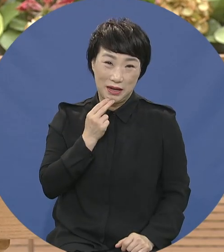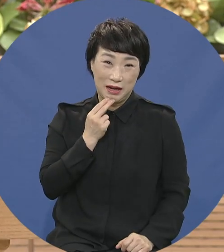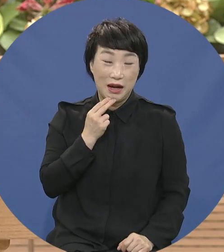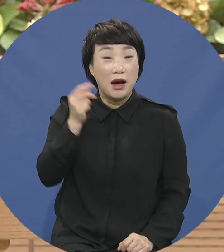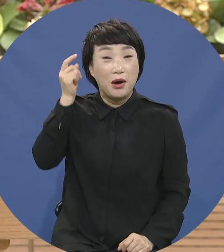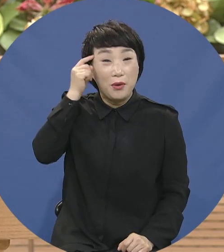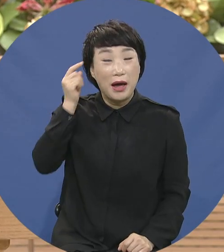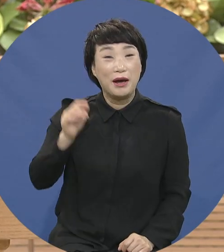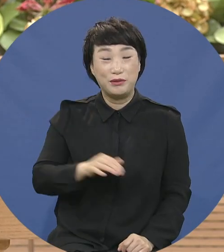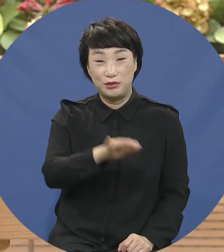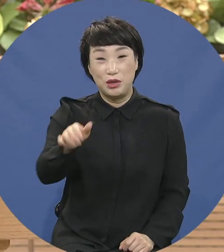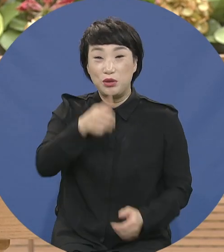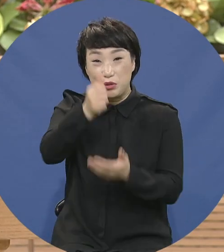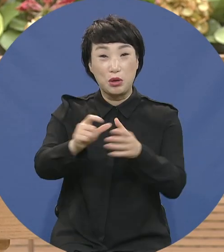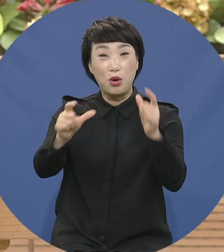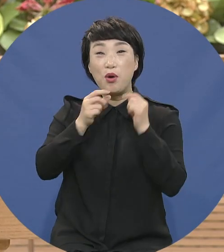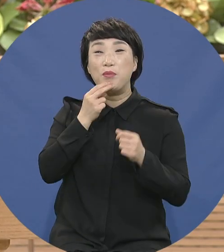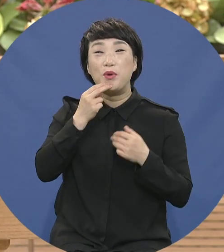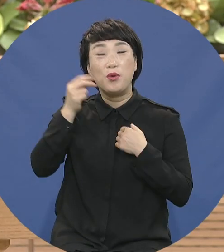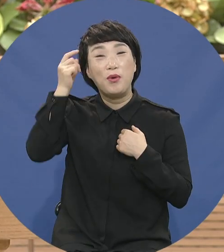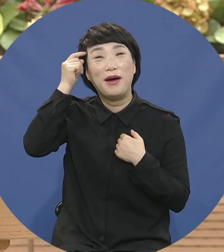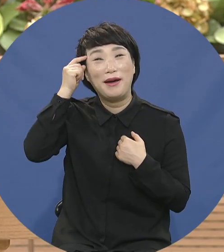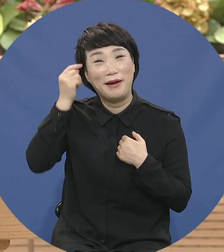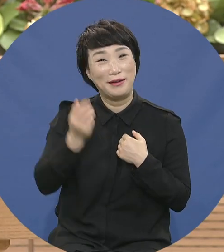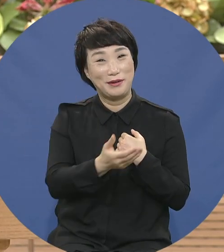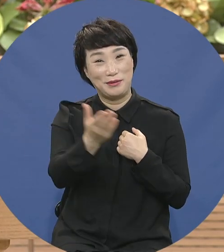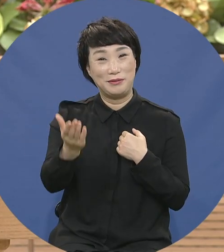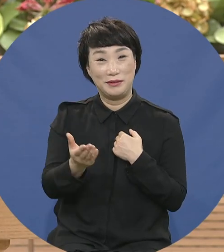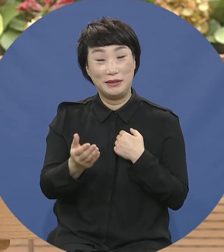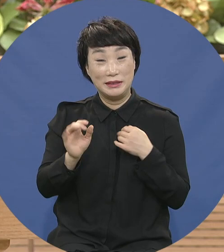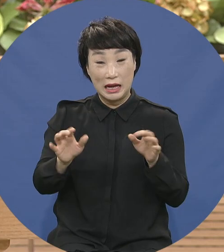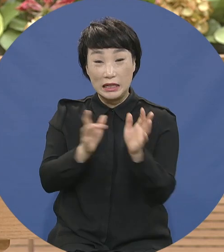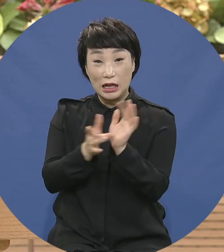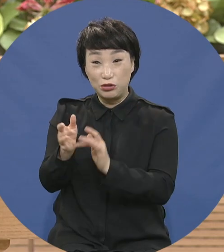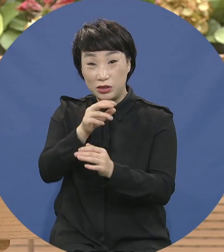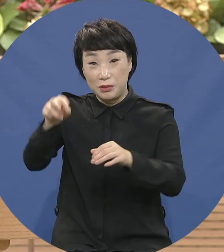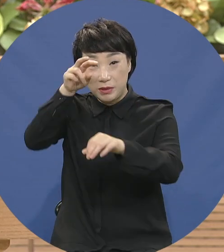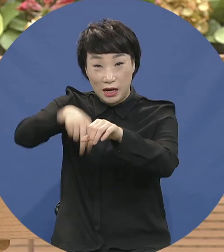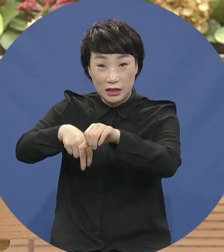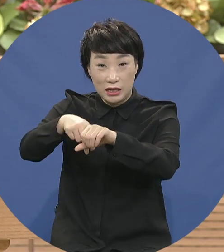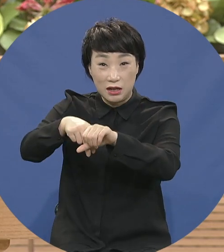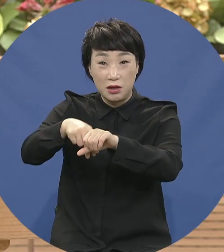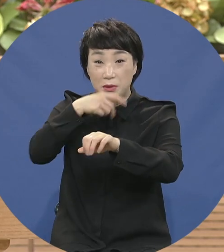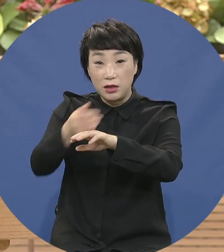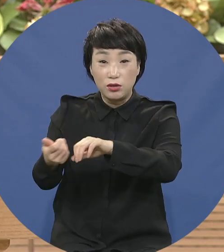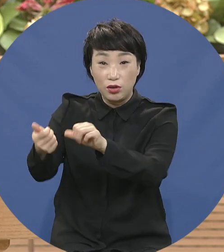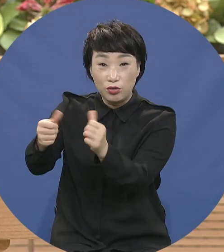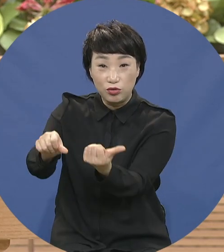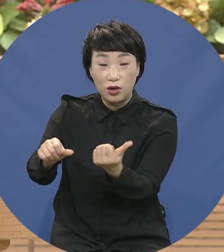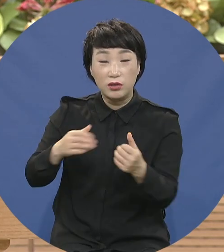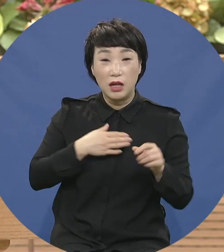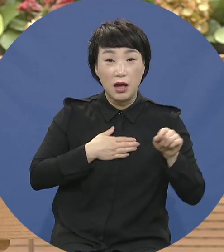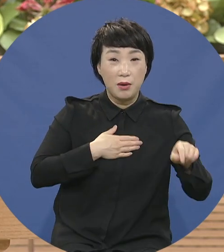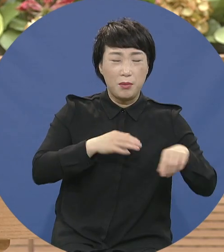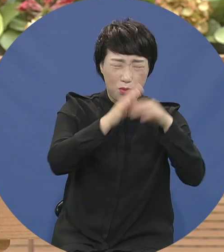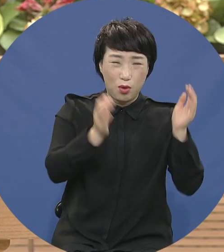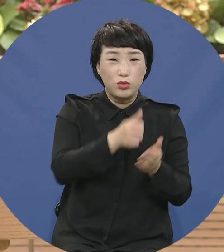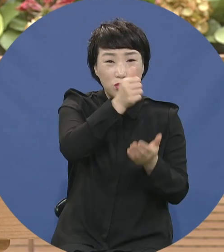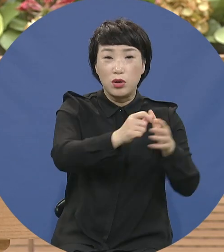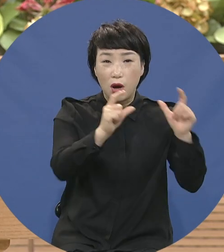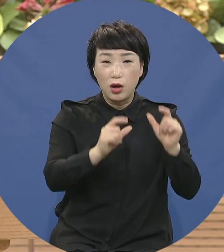없나니. 왜 정죄함이 없느냐? 예수가 십자가로 내 정죄된